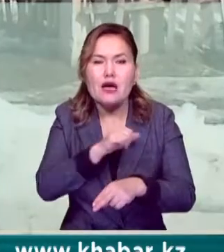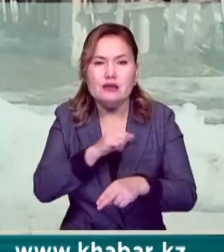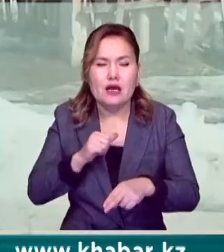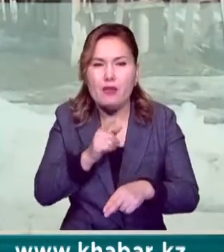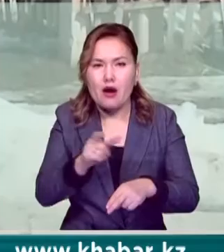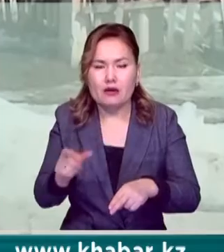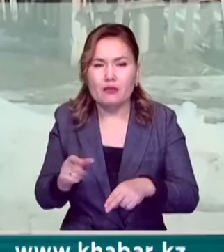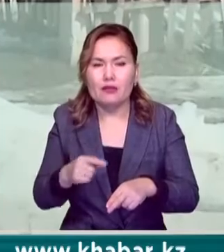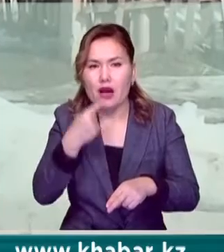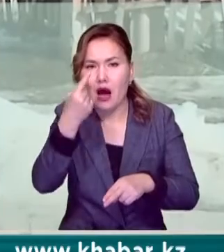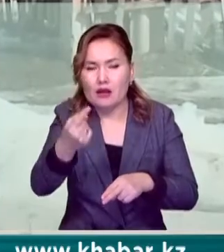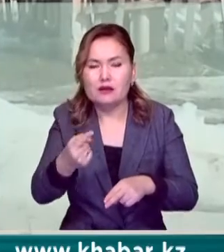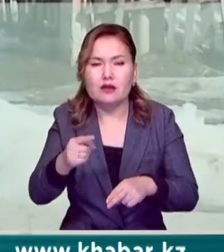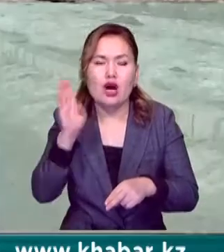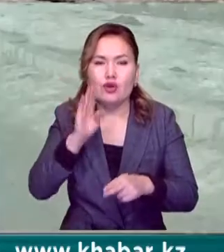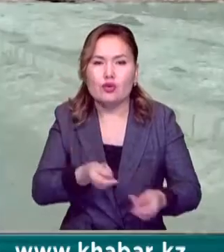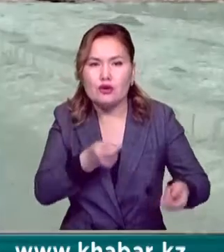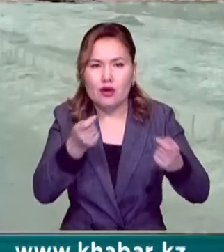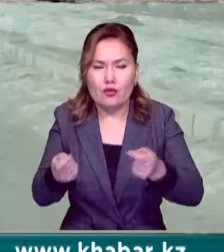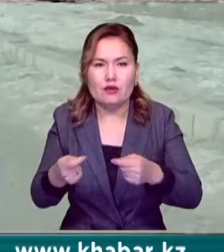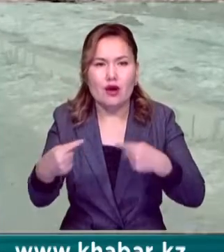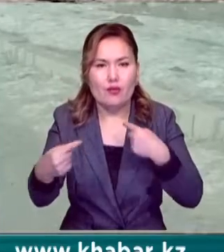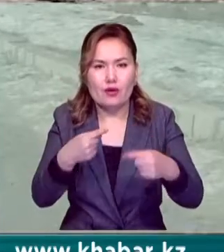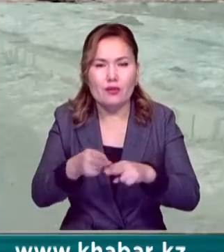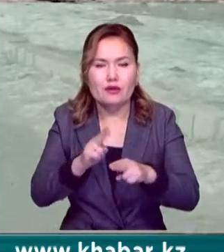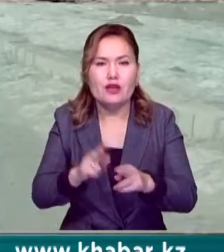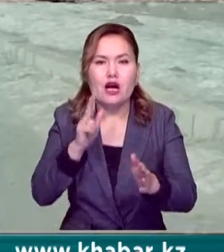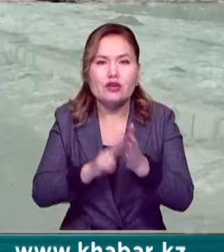ішуге мәжбүр. Ауданның ауызсумен қамтылу көрсеткіші бүгінде